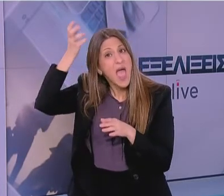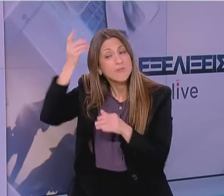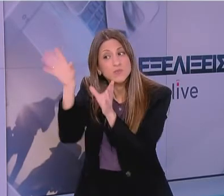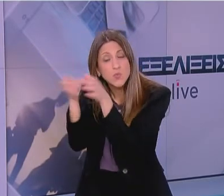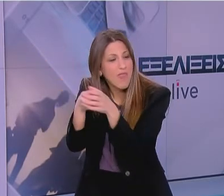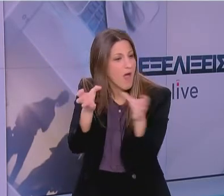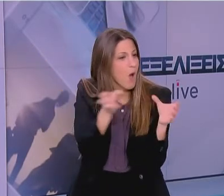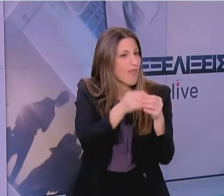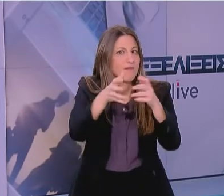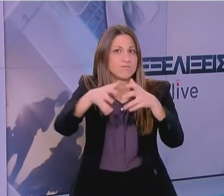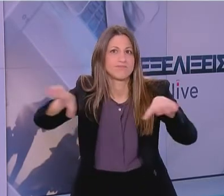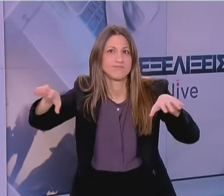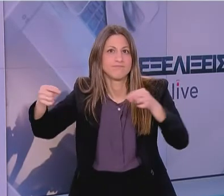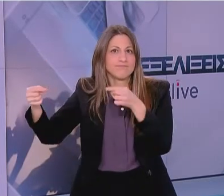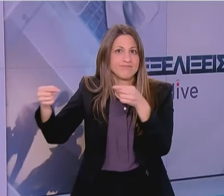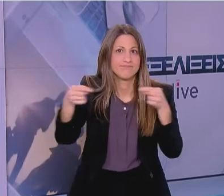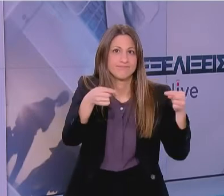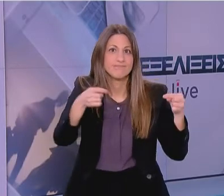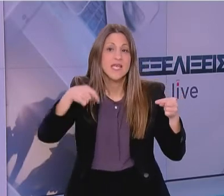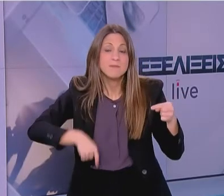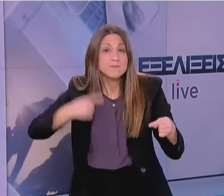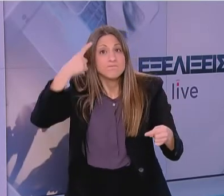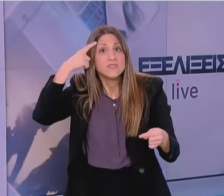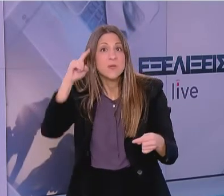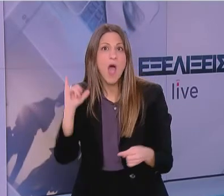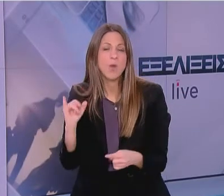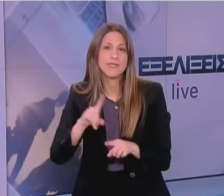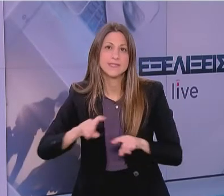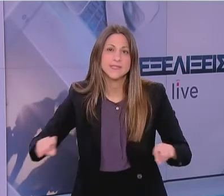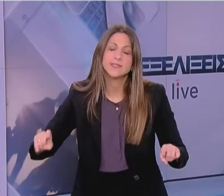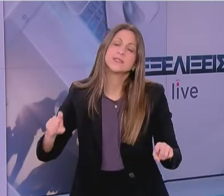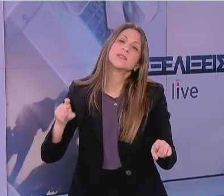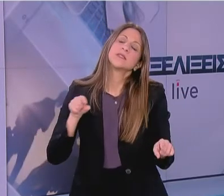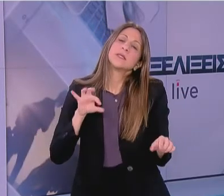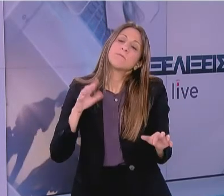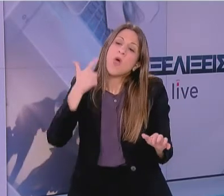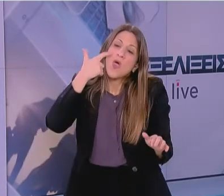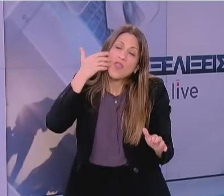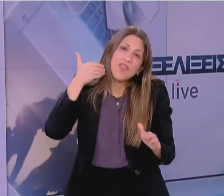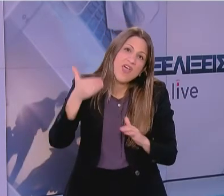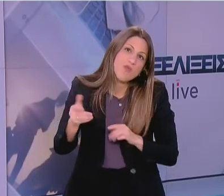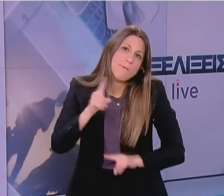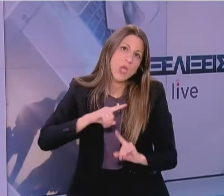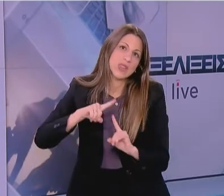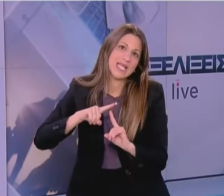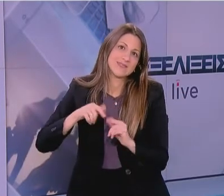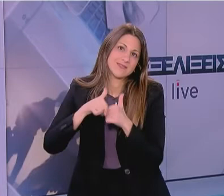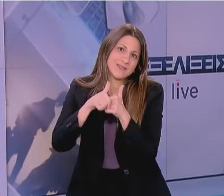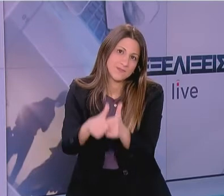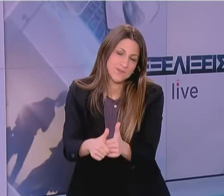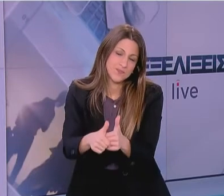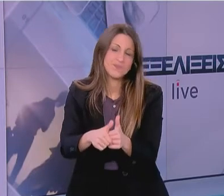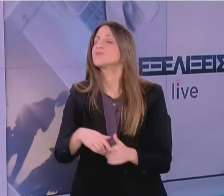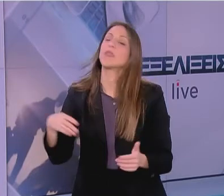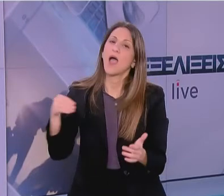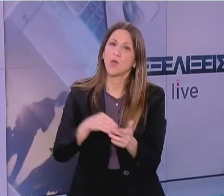στην πατρίδα μας. Και τα ταχεία μοριακά τεστ θα είναι σίγουρα μέρος της αντιμετώπισης της επόμενης φάσης επιδημίας. Θέλω να πω